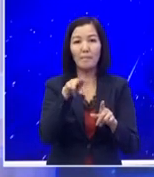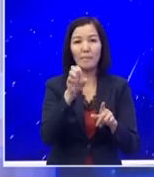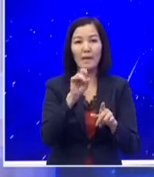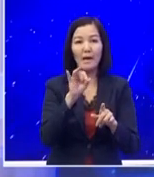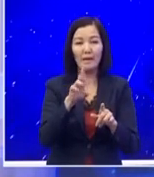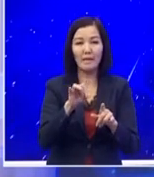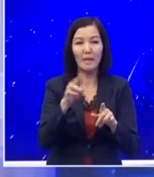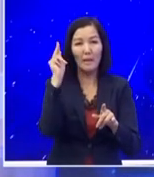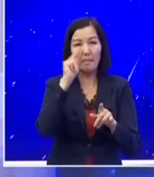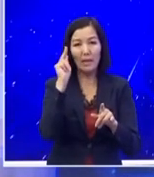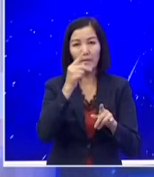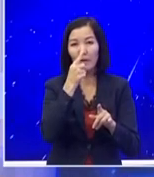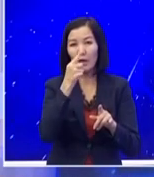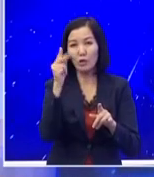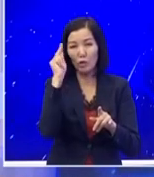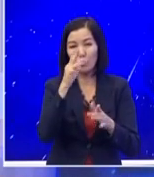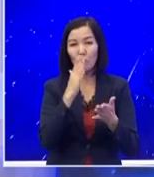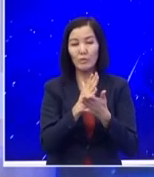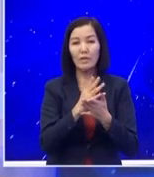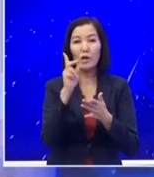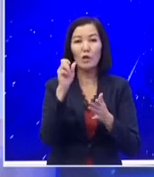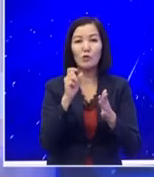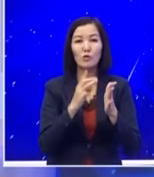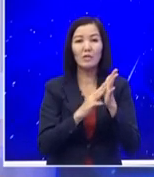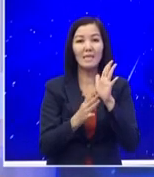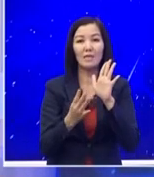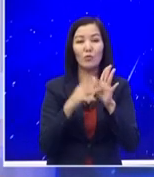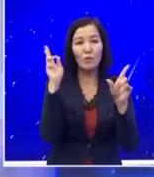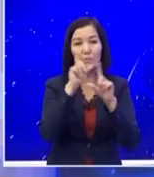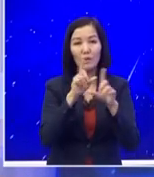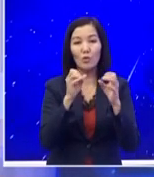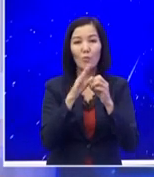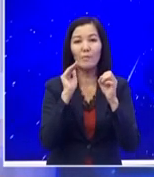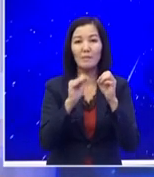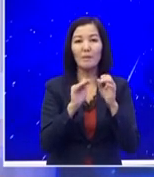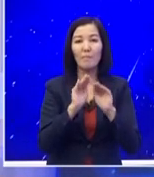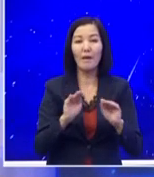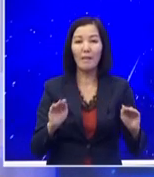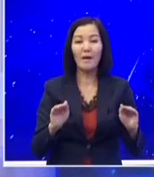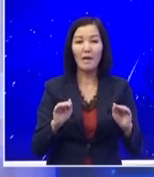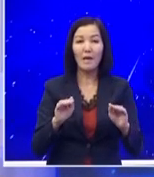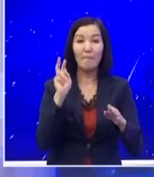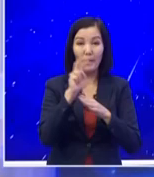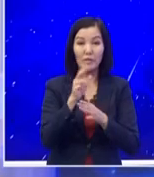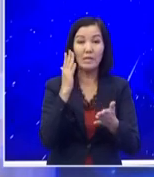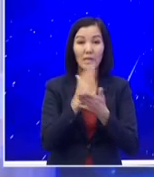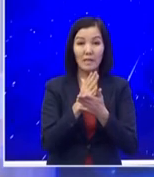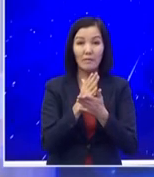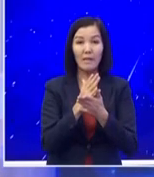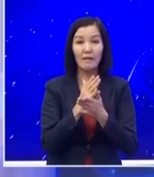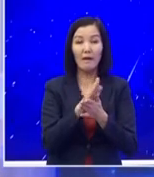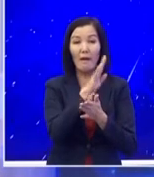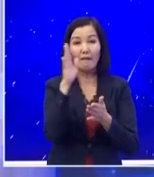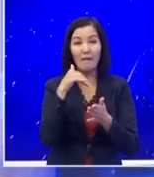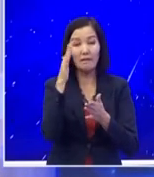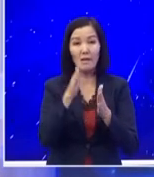Дарын платформаларымен қашықтықтан оқып жатыр. 189 мектепте 15 мың бала штаттық режимде білім алуда. Сонымен қатар